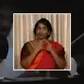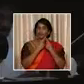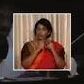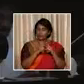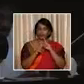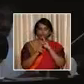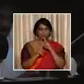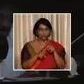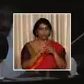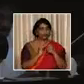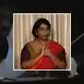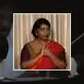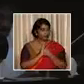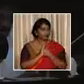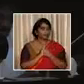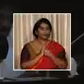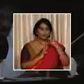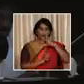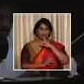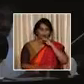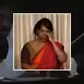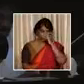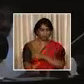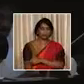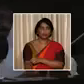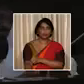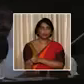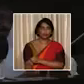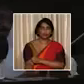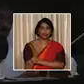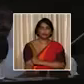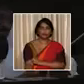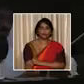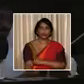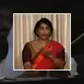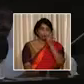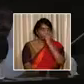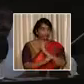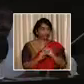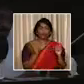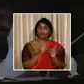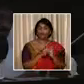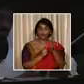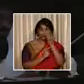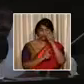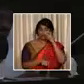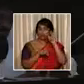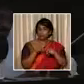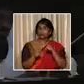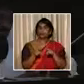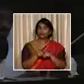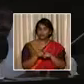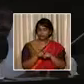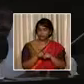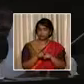ஈழம் சாட்சியமற்ற போரின் சாட்சியங்கள் என்ற நூலிலே பிரான்சிஸ் கரிசன் பிபிசியினுடைய செய்தியாளர் மிக தெளிவாகவே சொல்லியிருக்கிறார்,